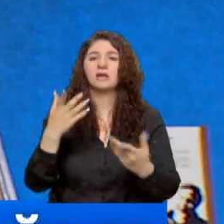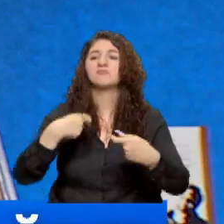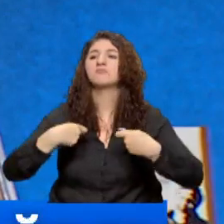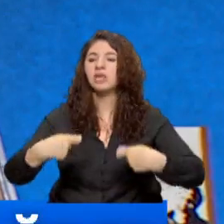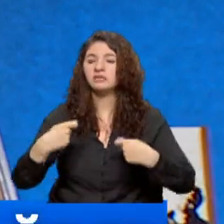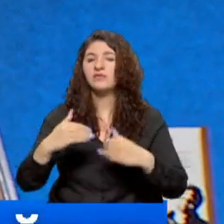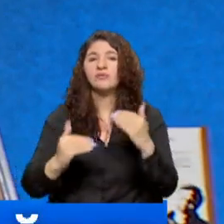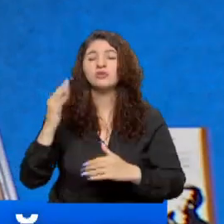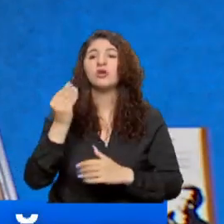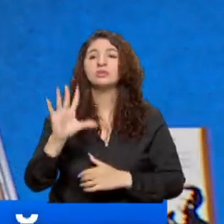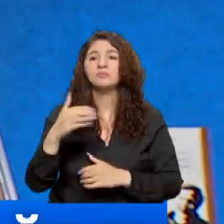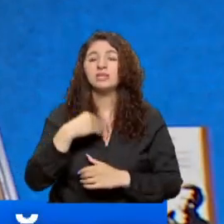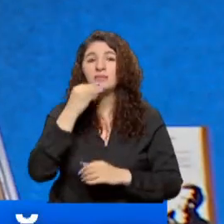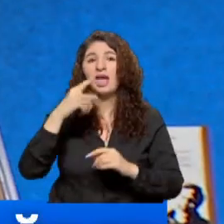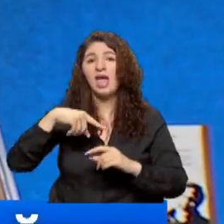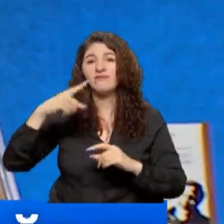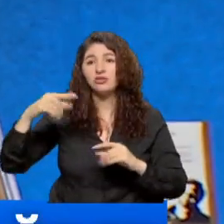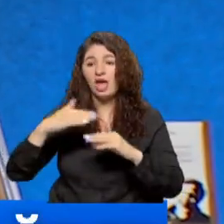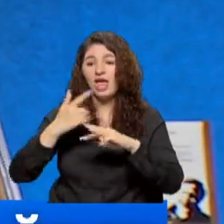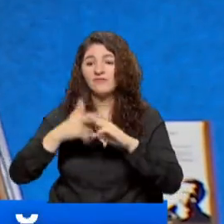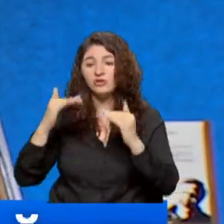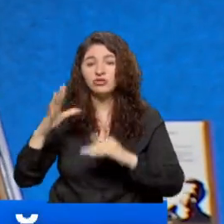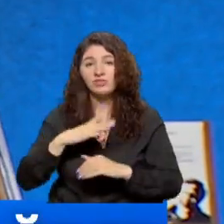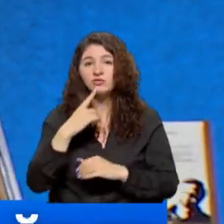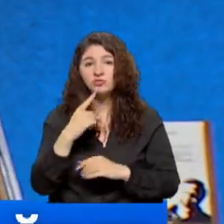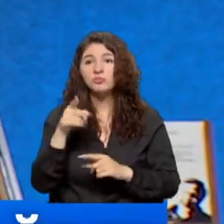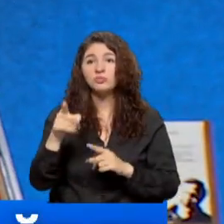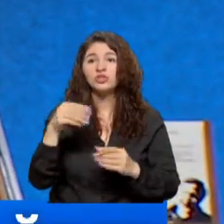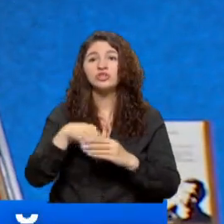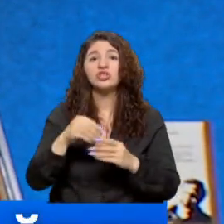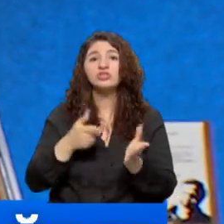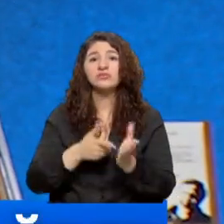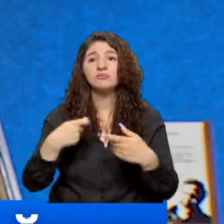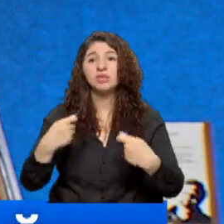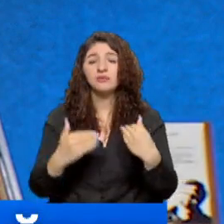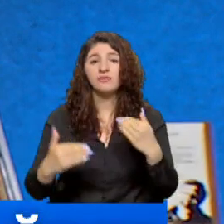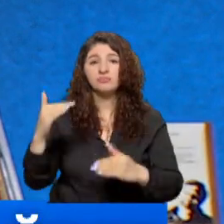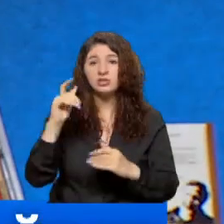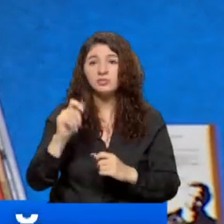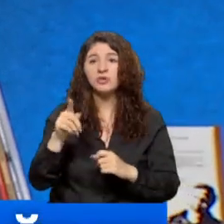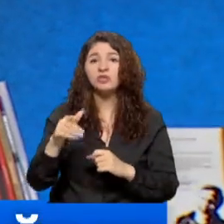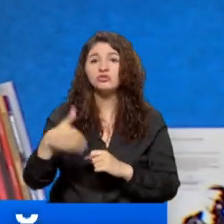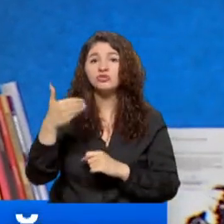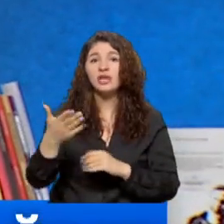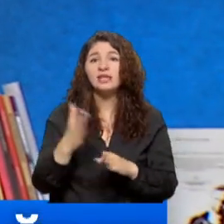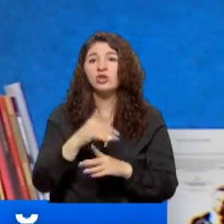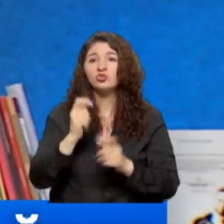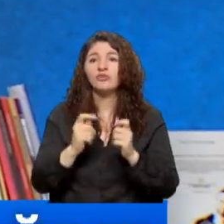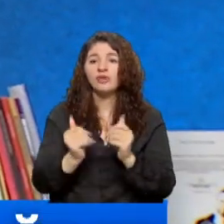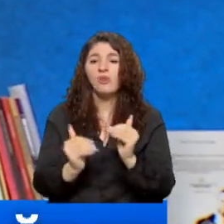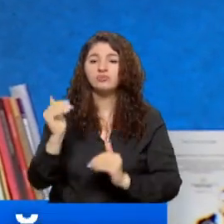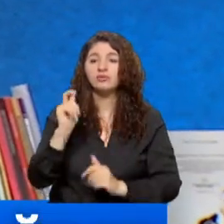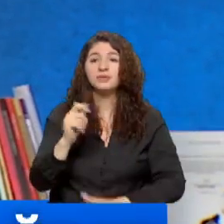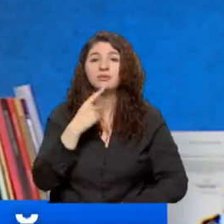maliyeti arttırıyor Biz gıda enflasyonu var diyoruz gıda enflasyonu düşürmek için çift faaliyetini arttırıp Ondan sonra niye süt